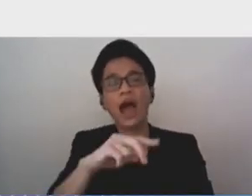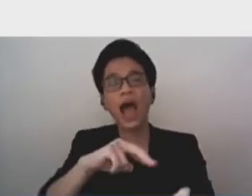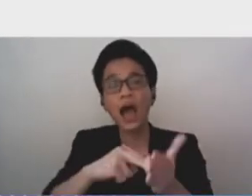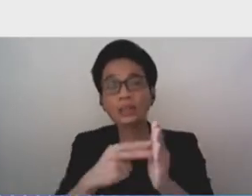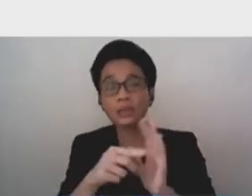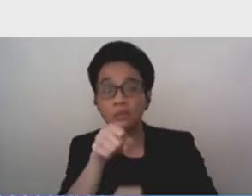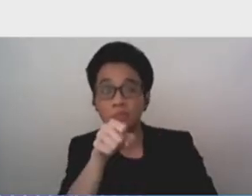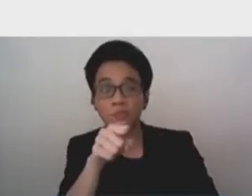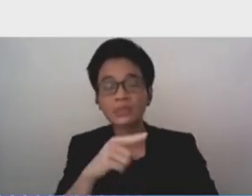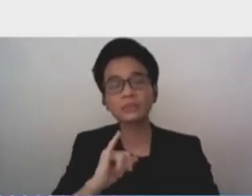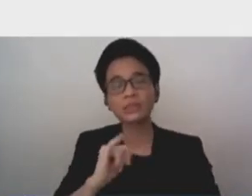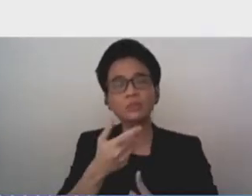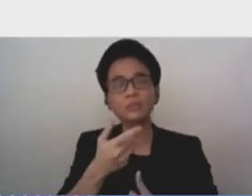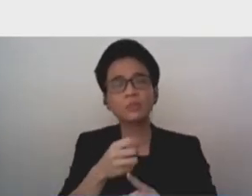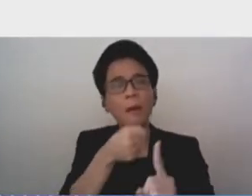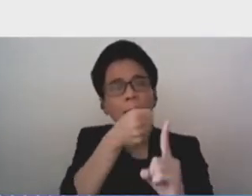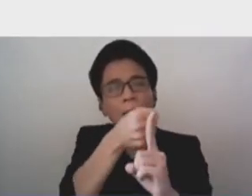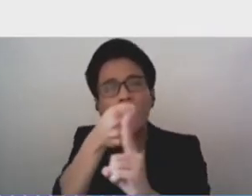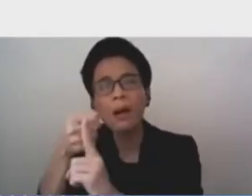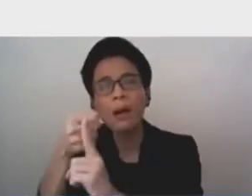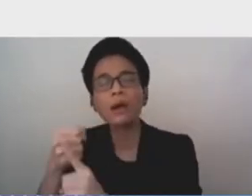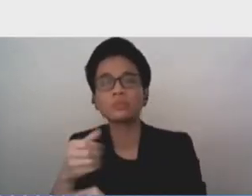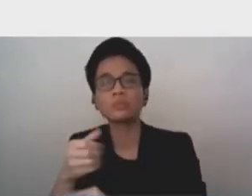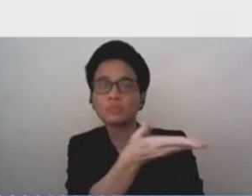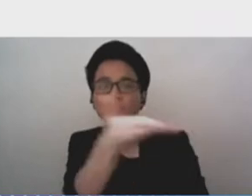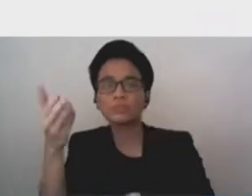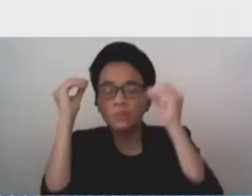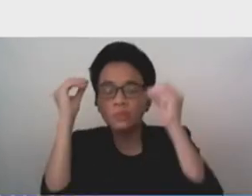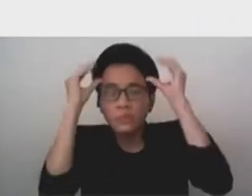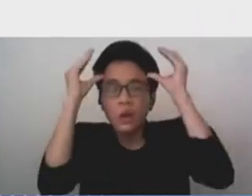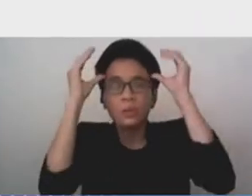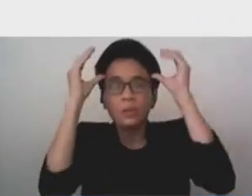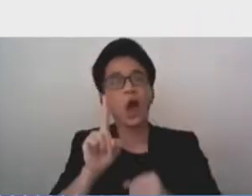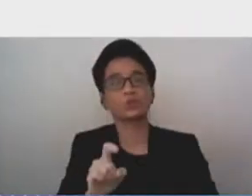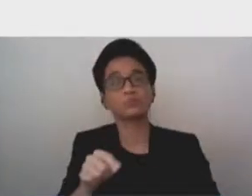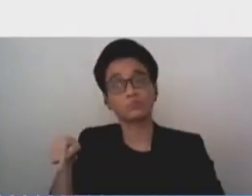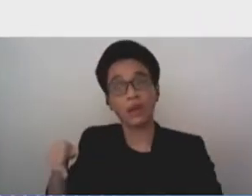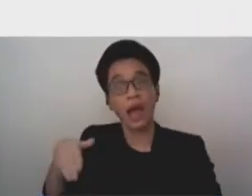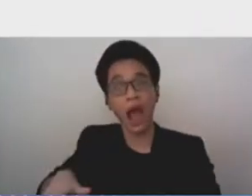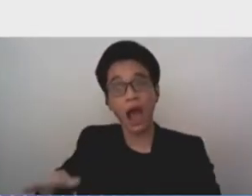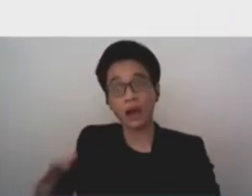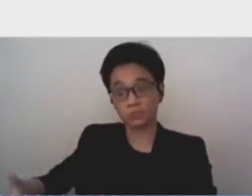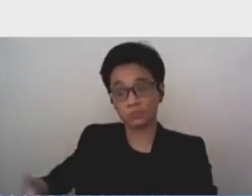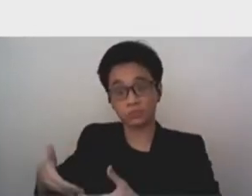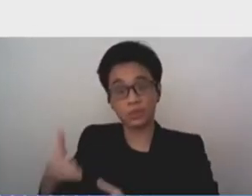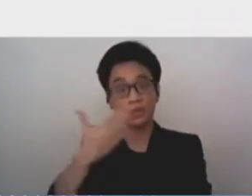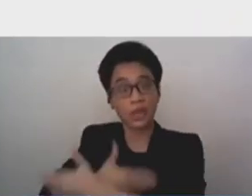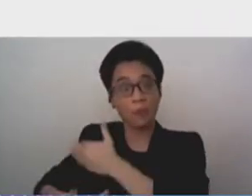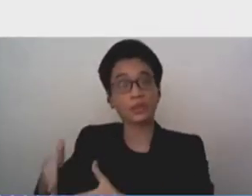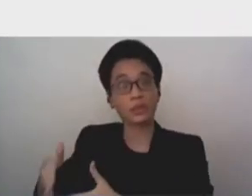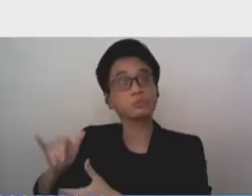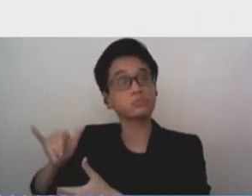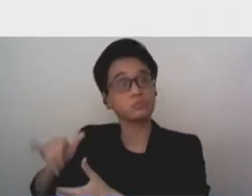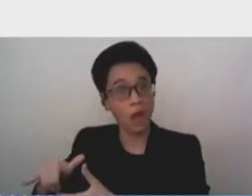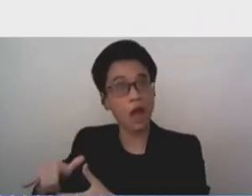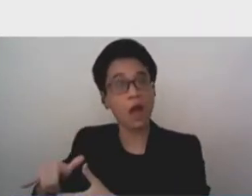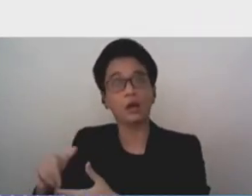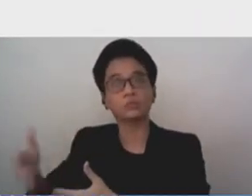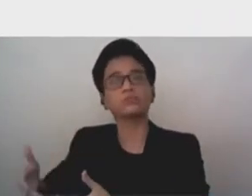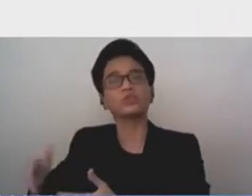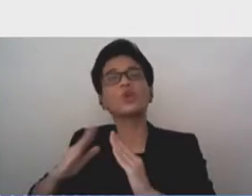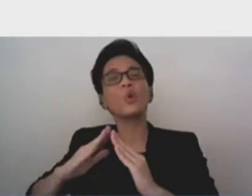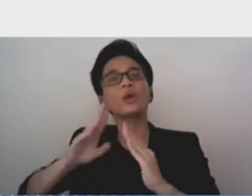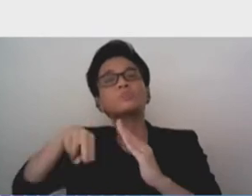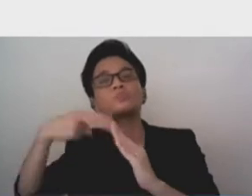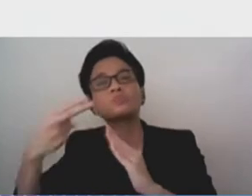kepada masyarakat luar bahwasannya ya dengan anak ibu yang akhirnya menyandang status sebagai disabilitas, itu pun juga sebenarnya bisa juga berlaku